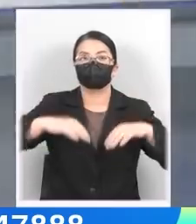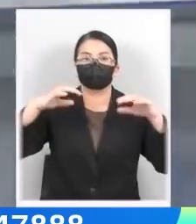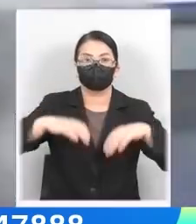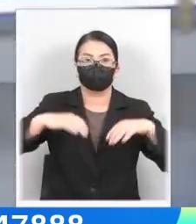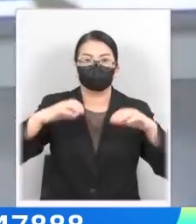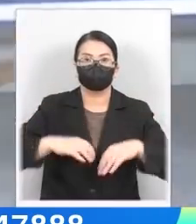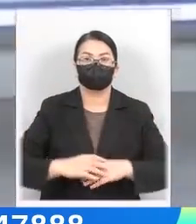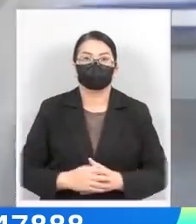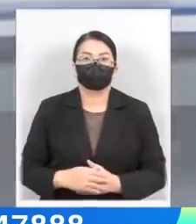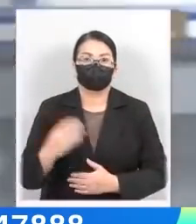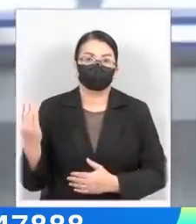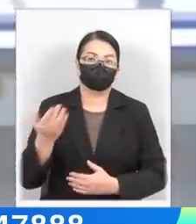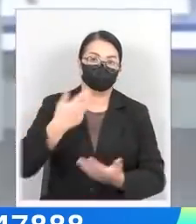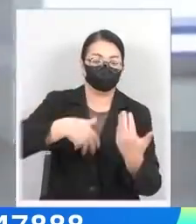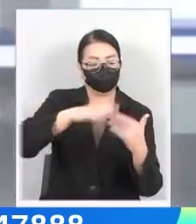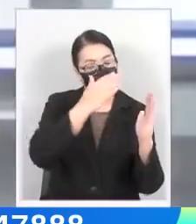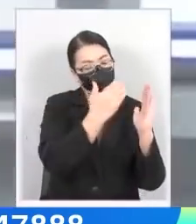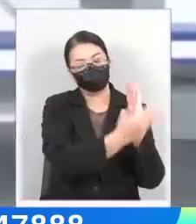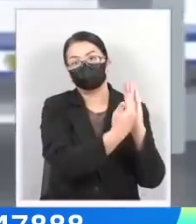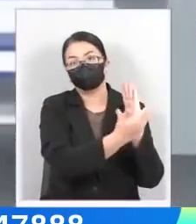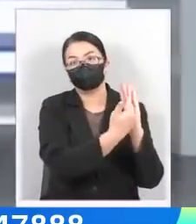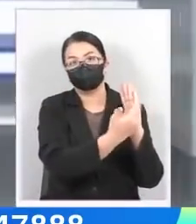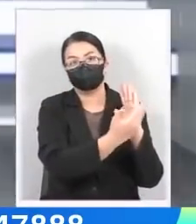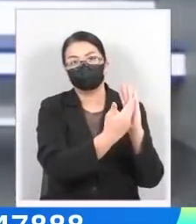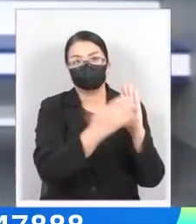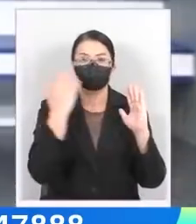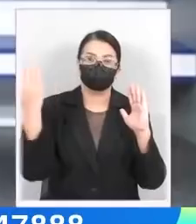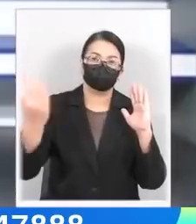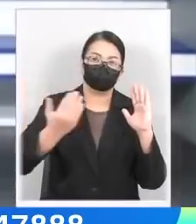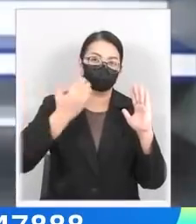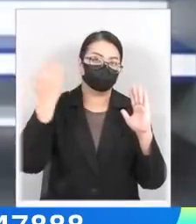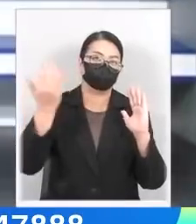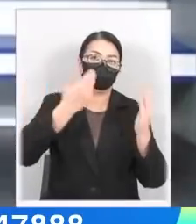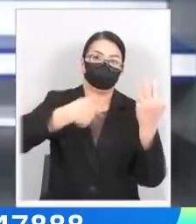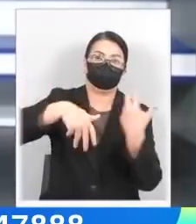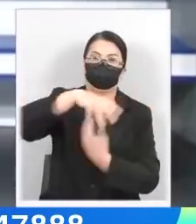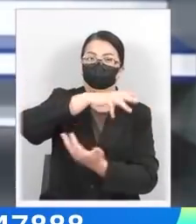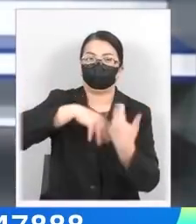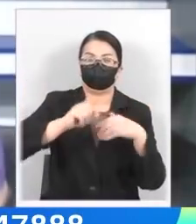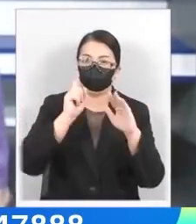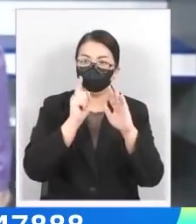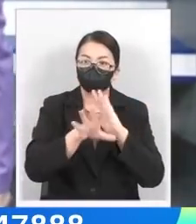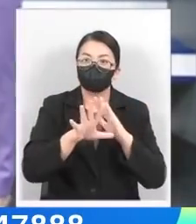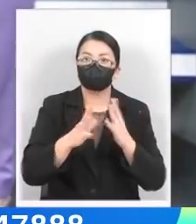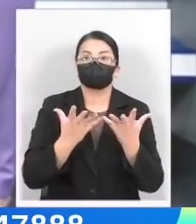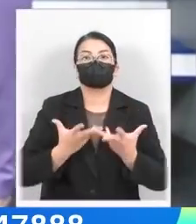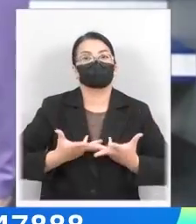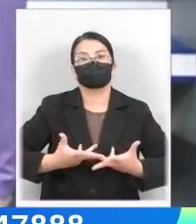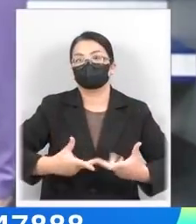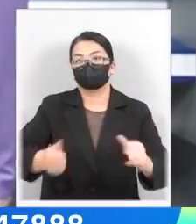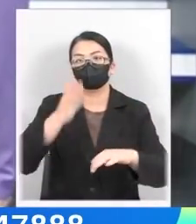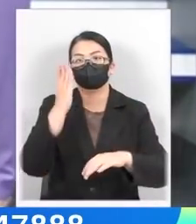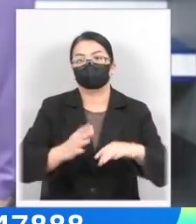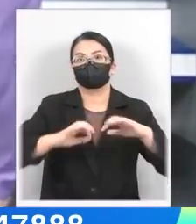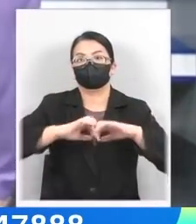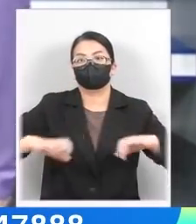ในพื้นที่ทางภาคตะวันออกโอ้โหเจอพายุถล่มเข้าไป5นาทีเท่านั้นชาวสวนทุเรียนเมืองจัน